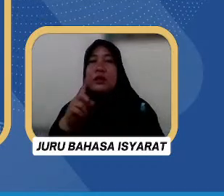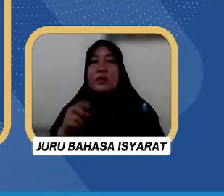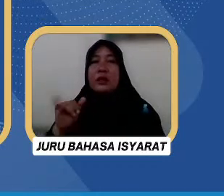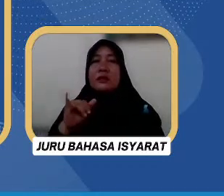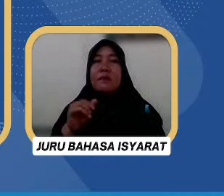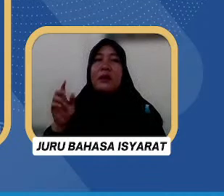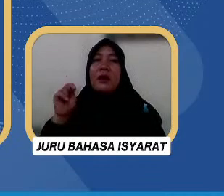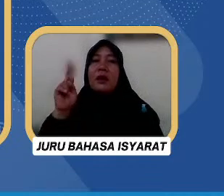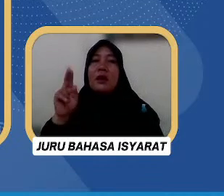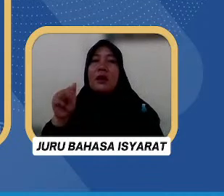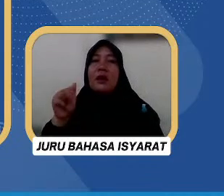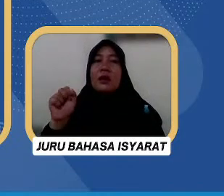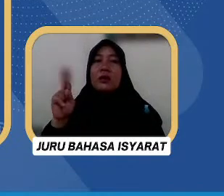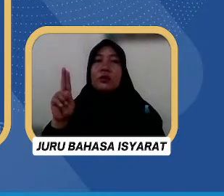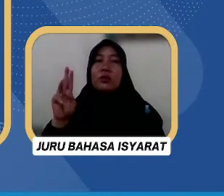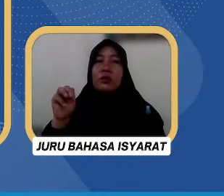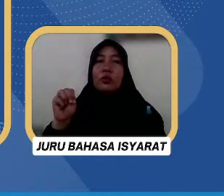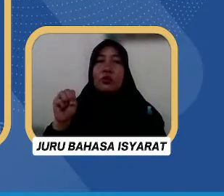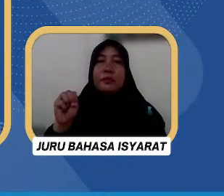bergabung?